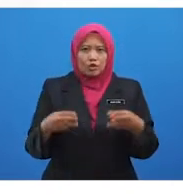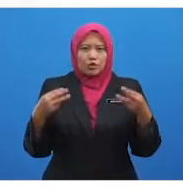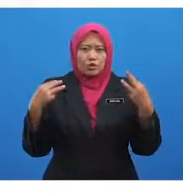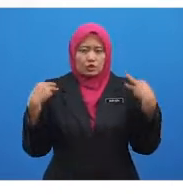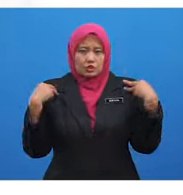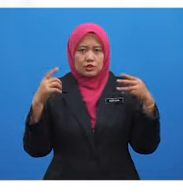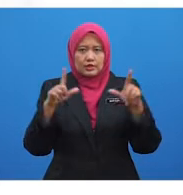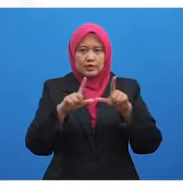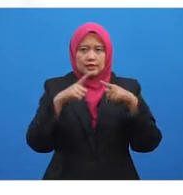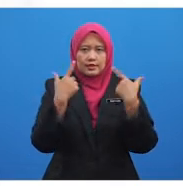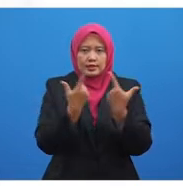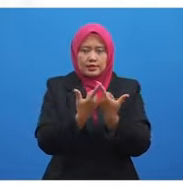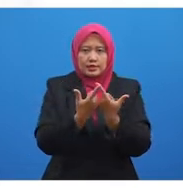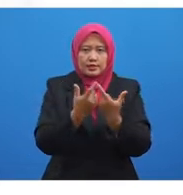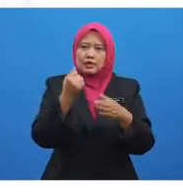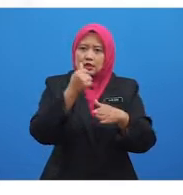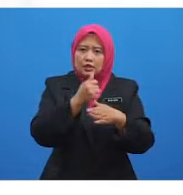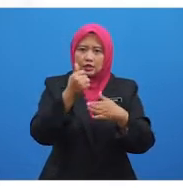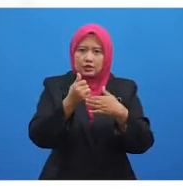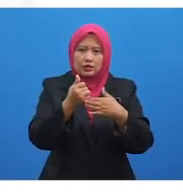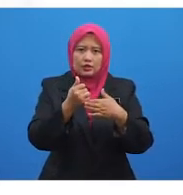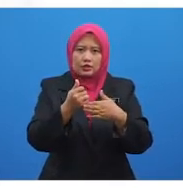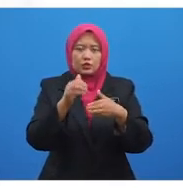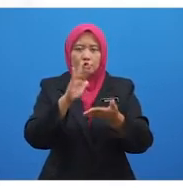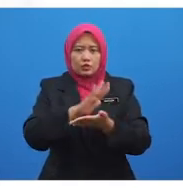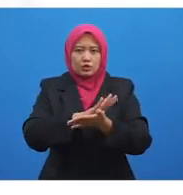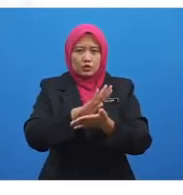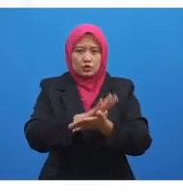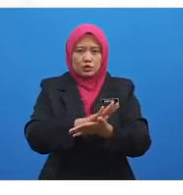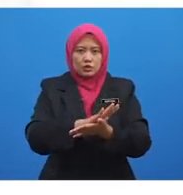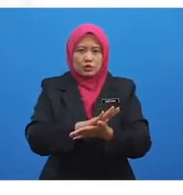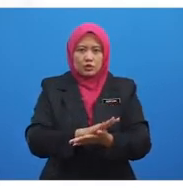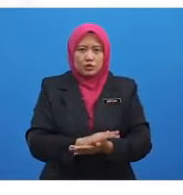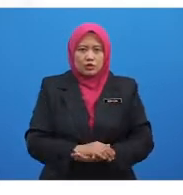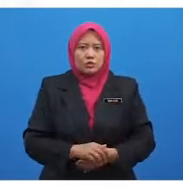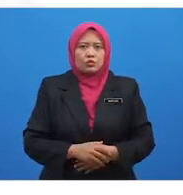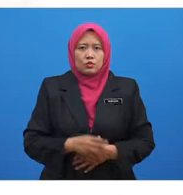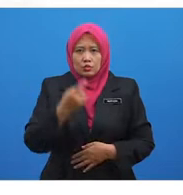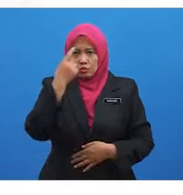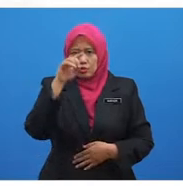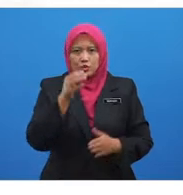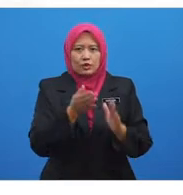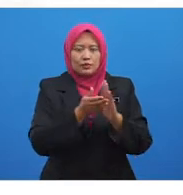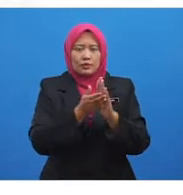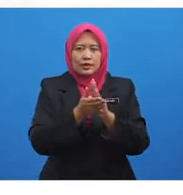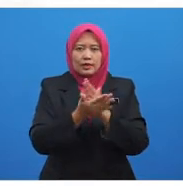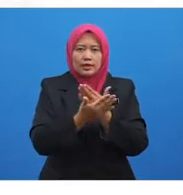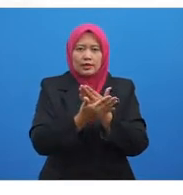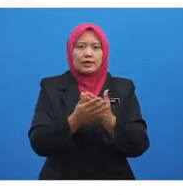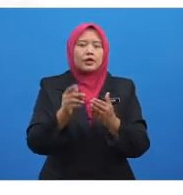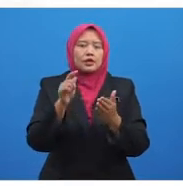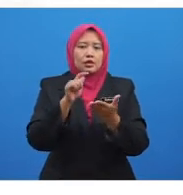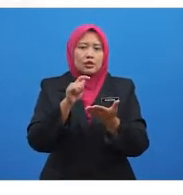kelas atau sekolah atau institusi yang berkaitan dengan kemahiran pertukangan. Selain